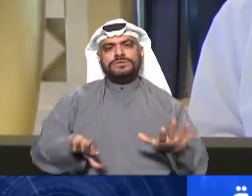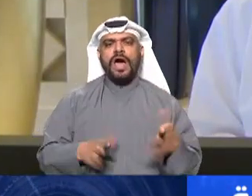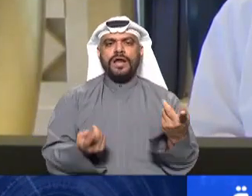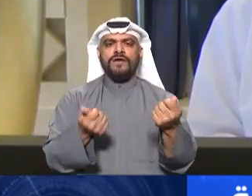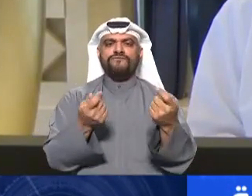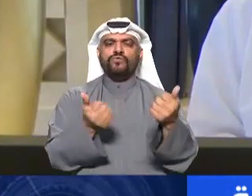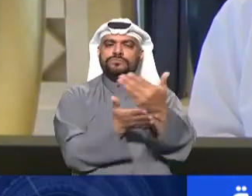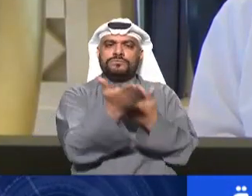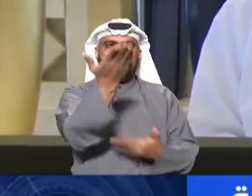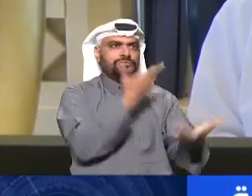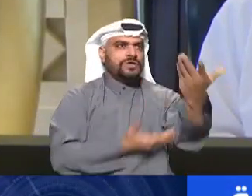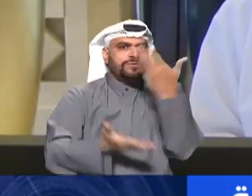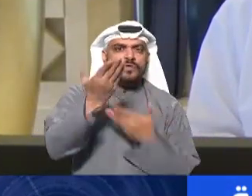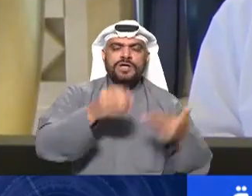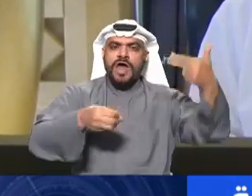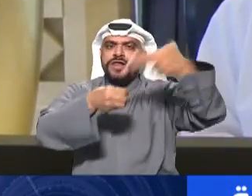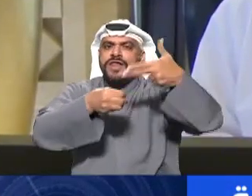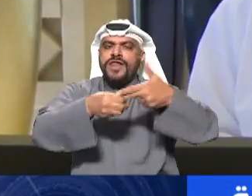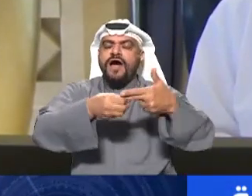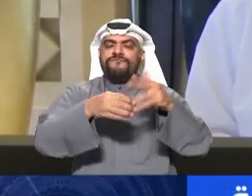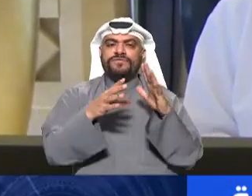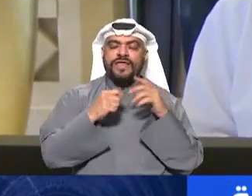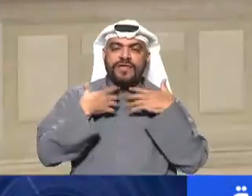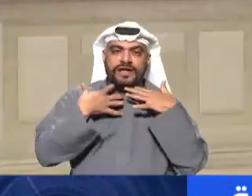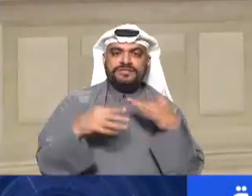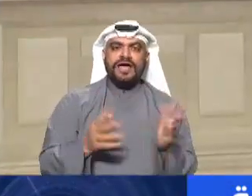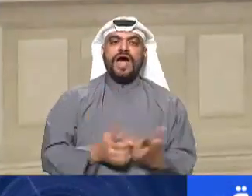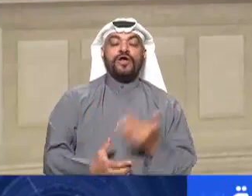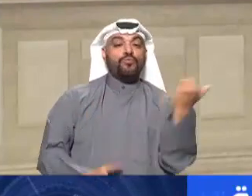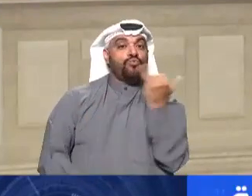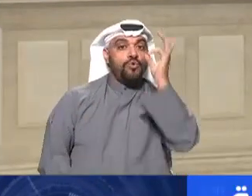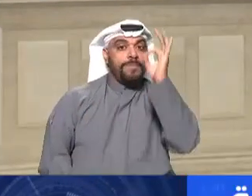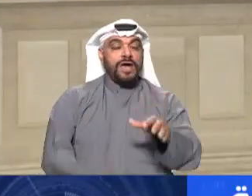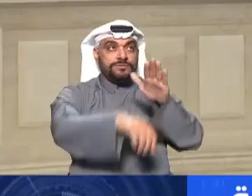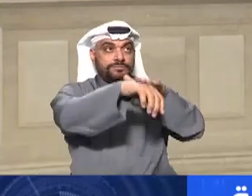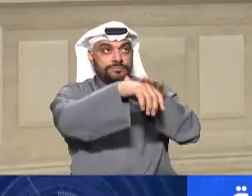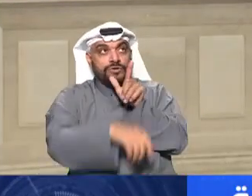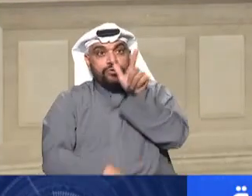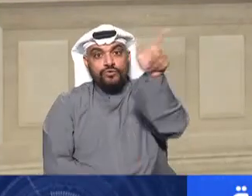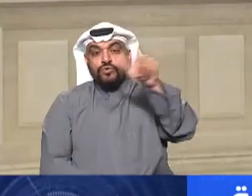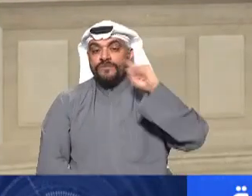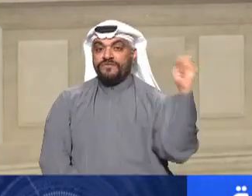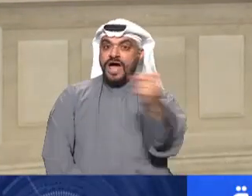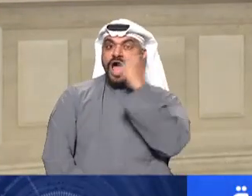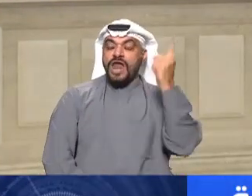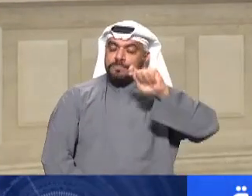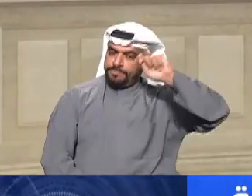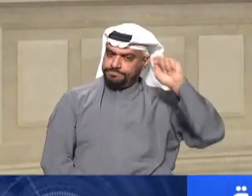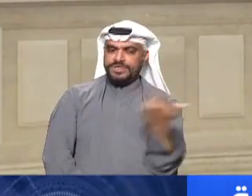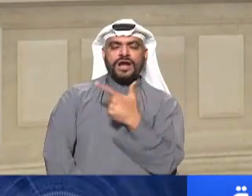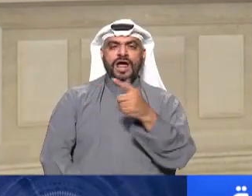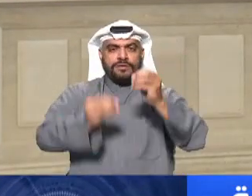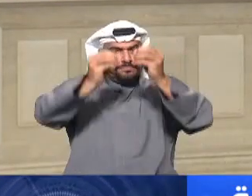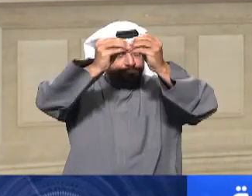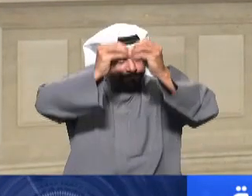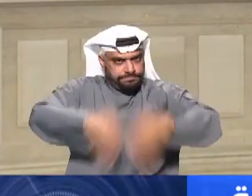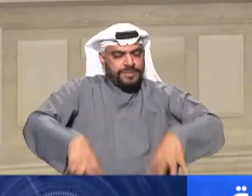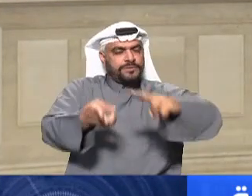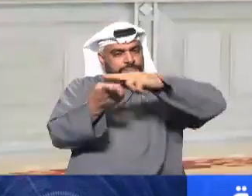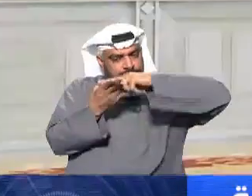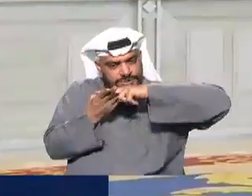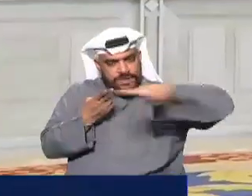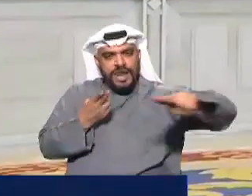الشقيقة، وتجاهلا للجهود الدولية المبذولة لإنهاء الحرب في اليمن بالطرق السلمية وإحلال السلام في